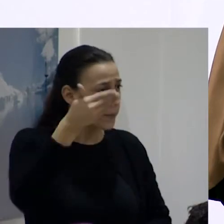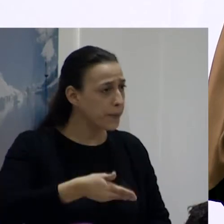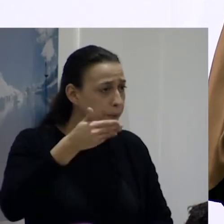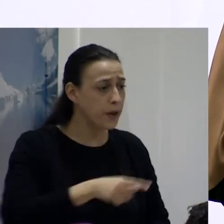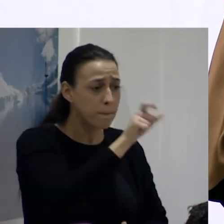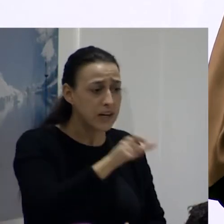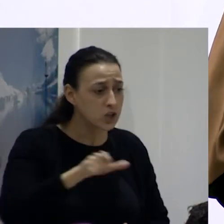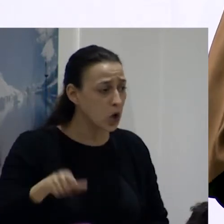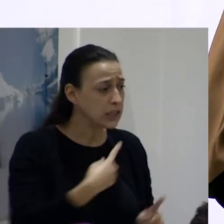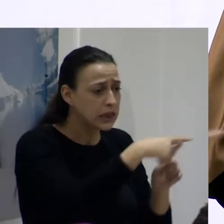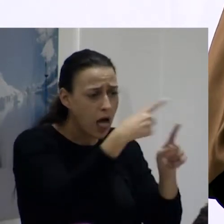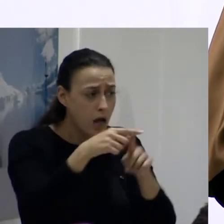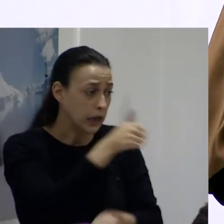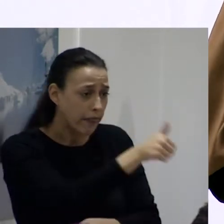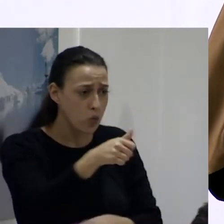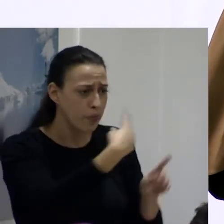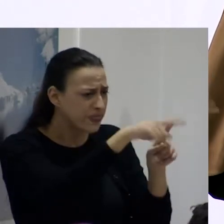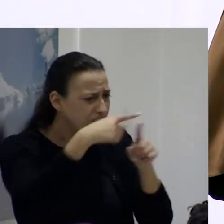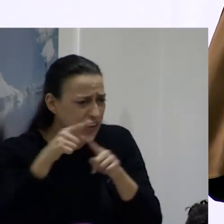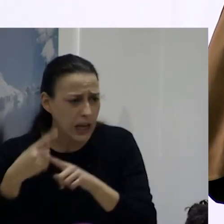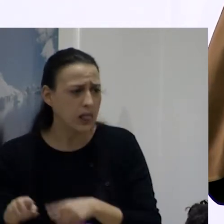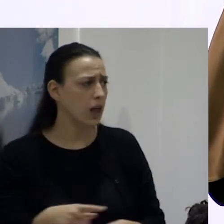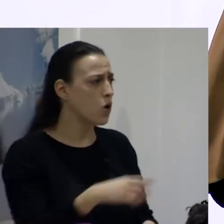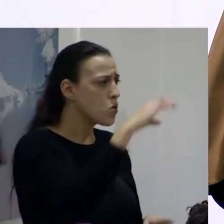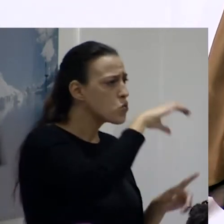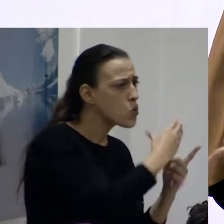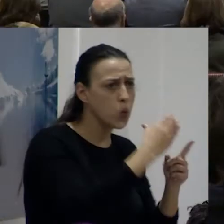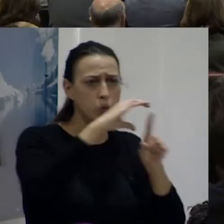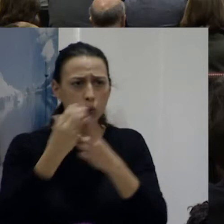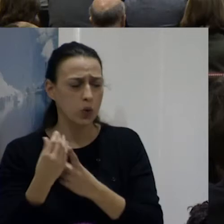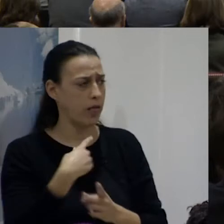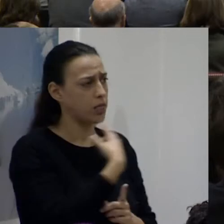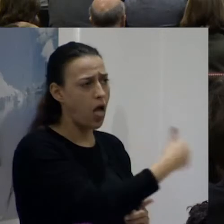persones, d'altres moments de la història, d'altres cultures.